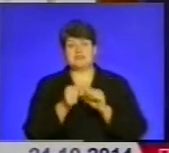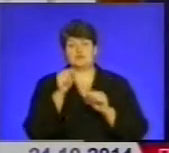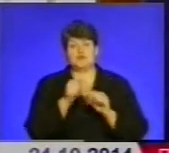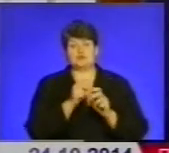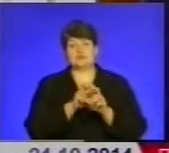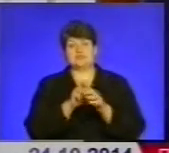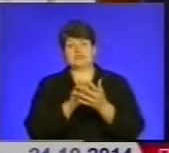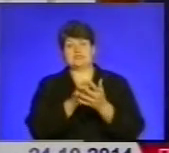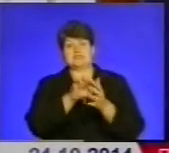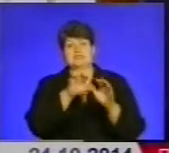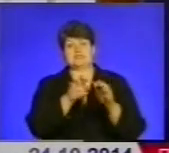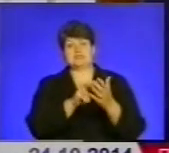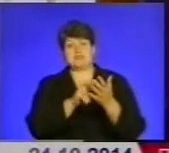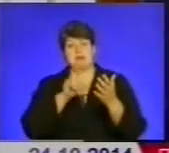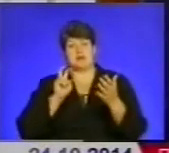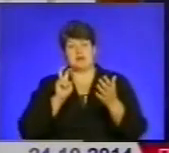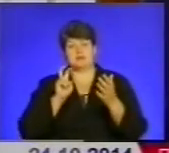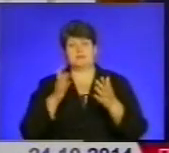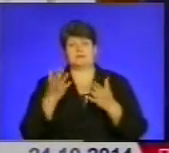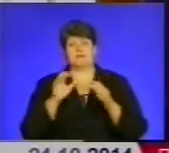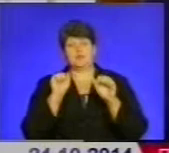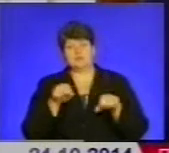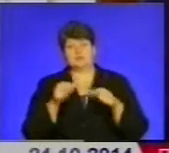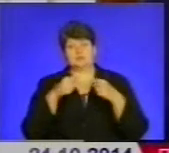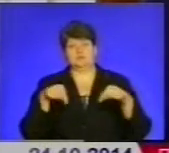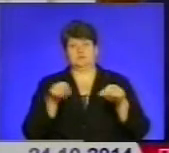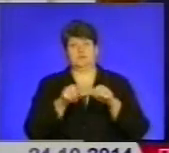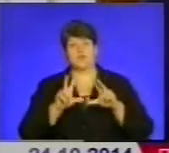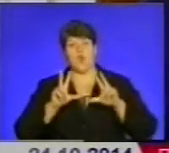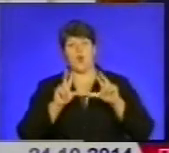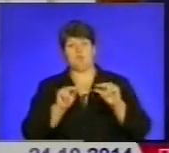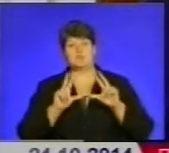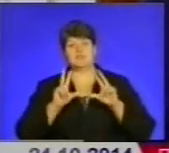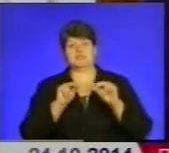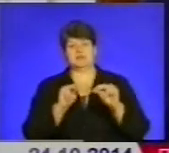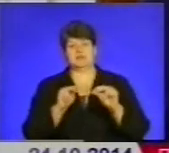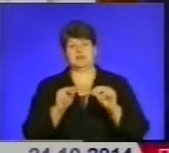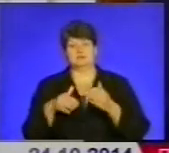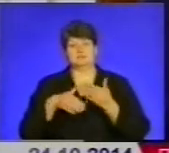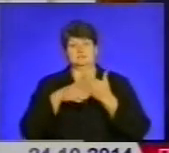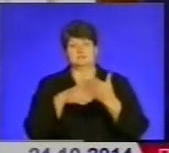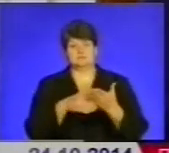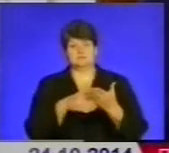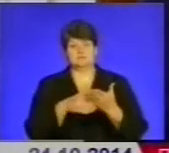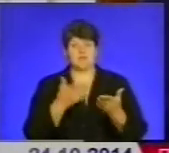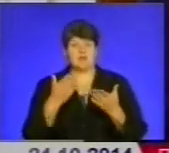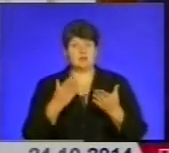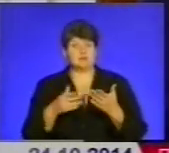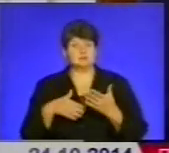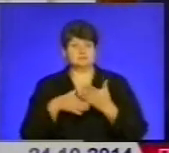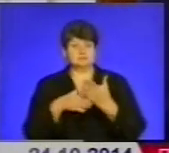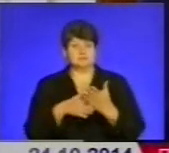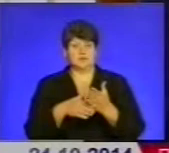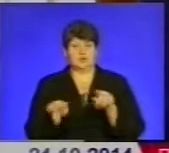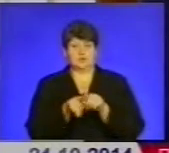війська з ймовірного кільця оточення, вони обіцяли ніби підмогу. Але знову ж таки цієї підмоги так